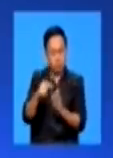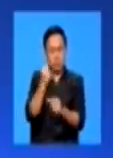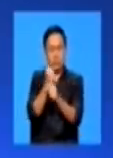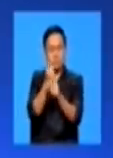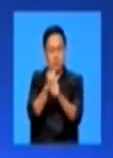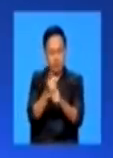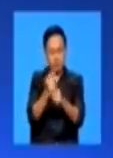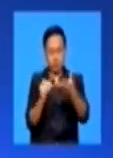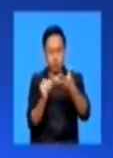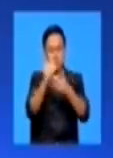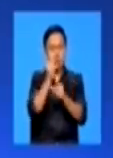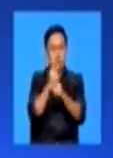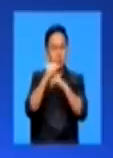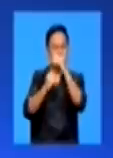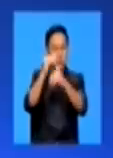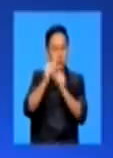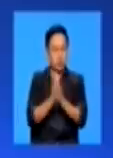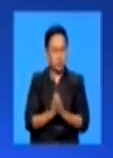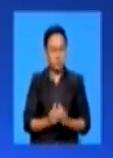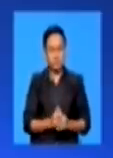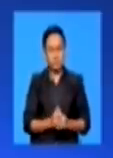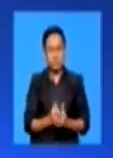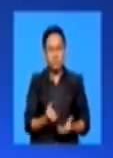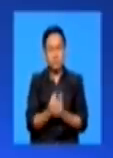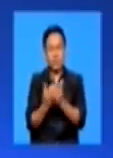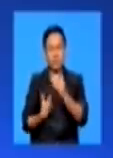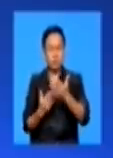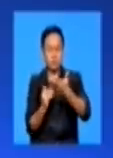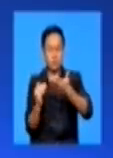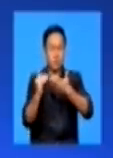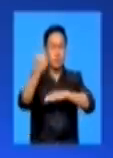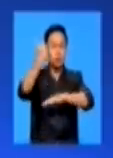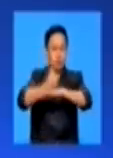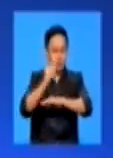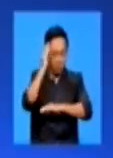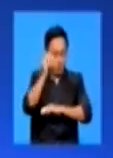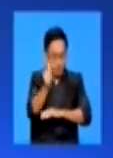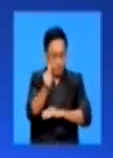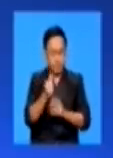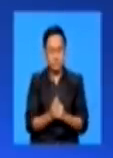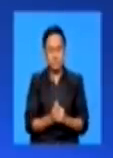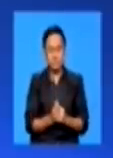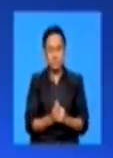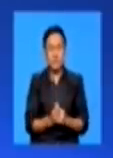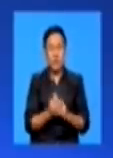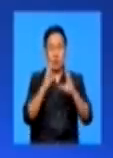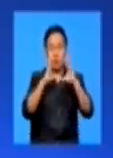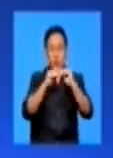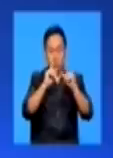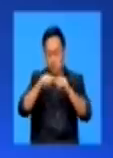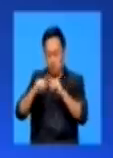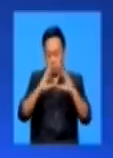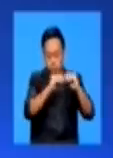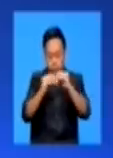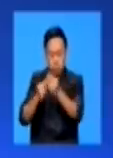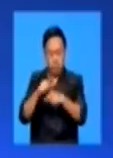ในระยะแรกนะครับต่อไปก็คงจะพัฒนาเก่งขึ้นในอนาคตเพื่อจะเป็นหัวหน้างานต่อไปไงนะครับในการประชุมต่างๆเหล่านั้น